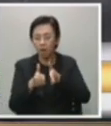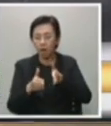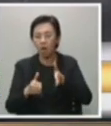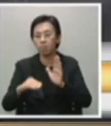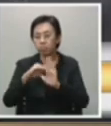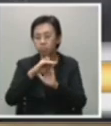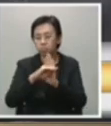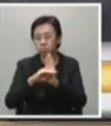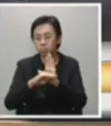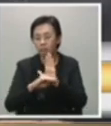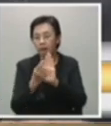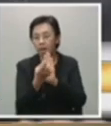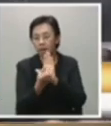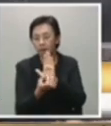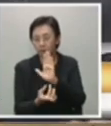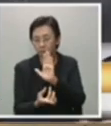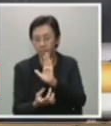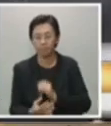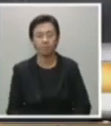ครับท่านประธาน